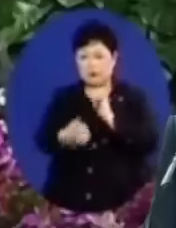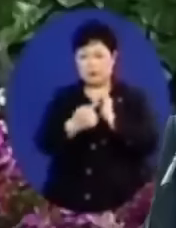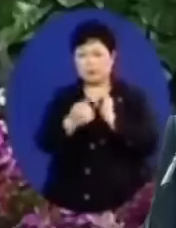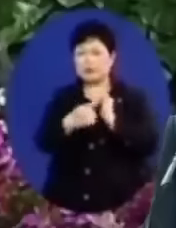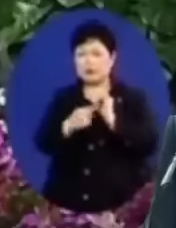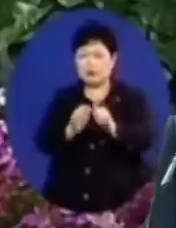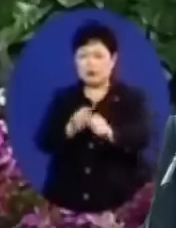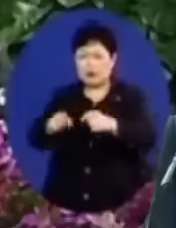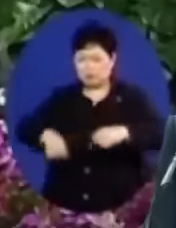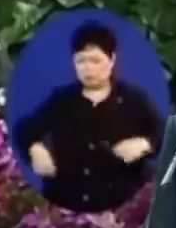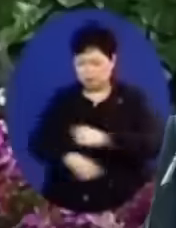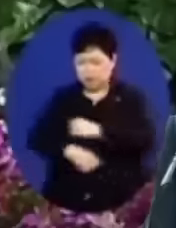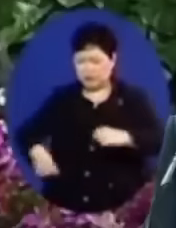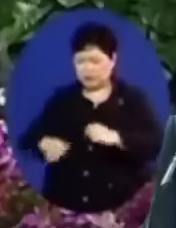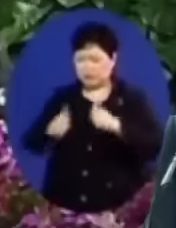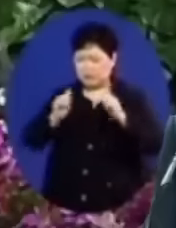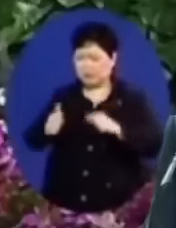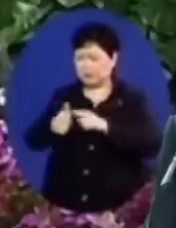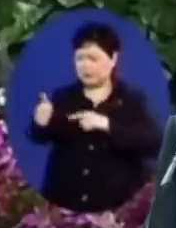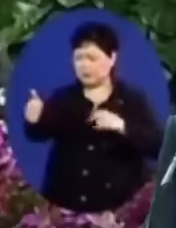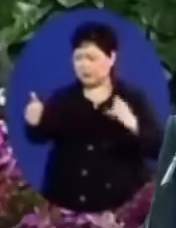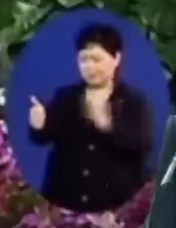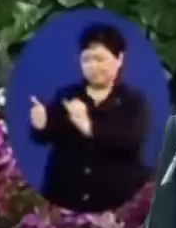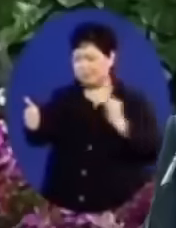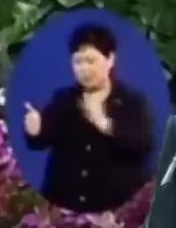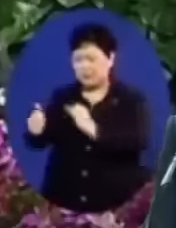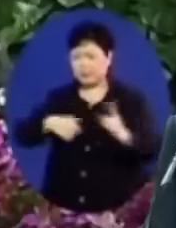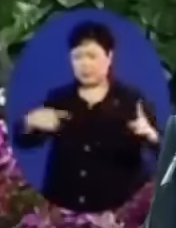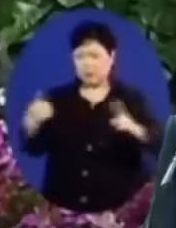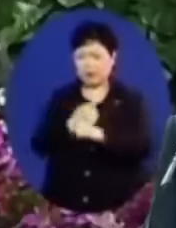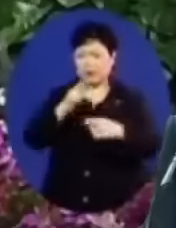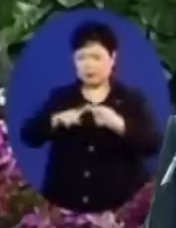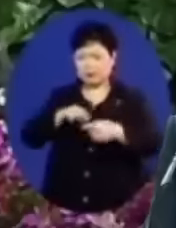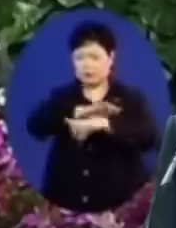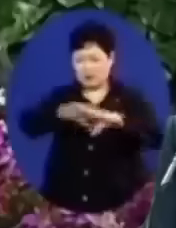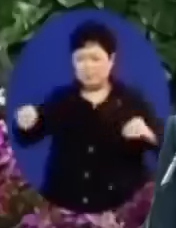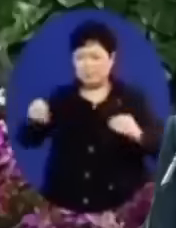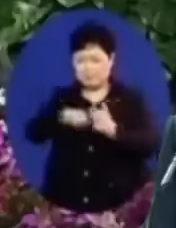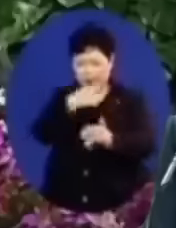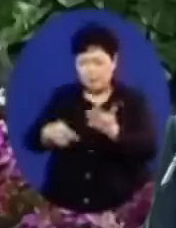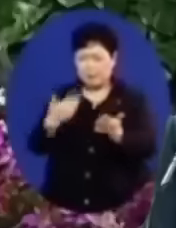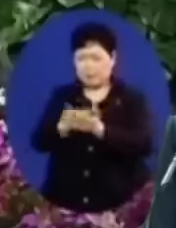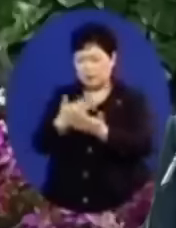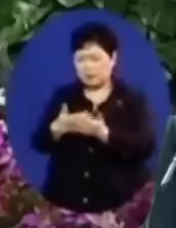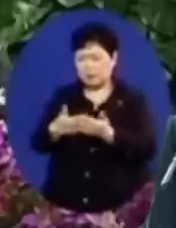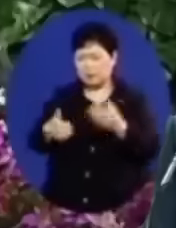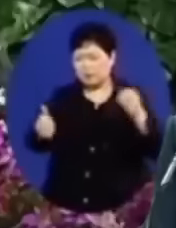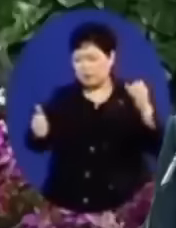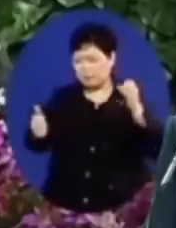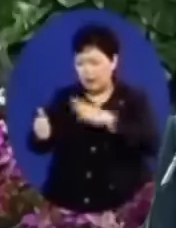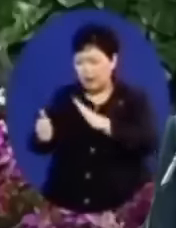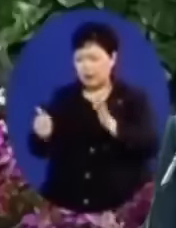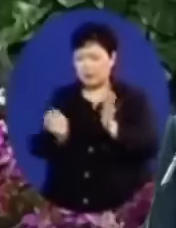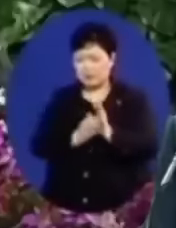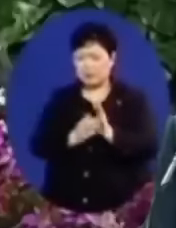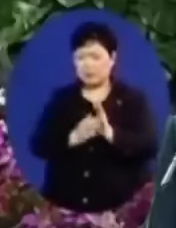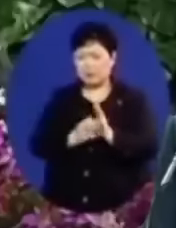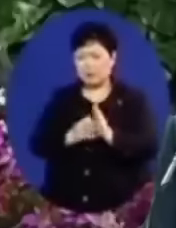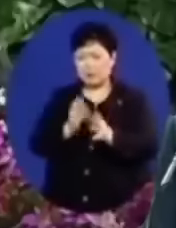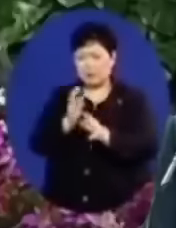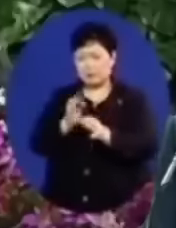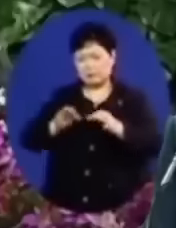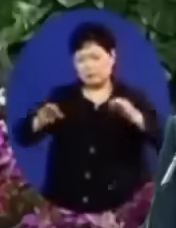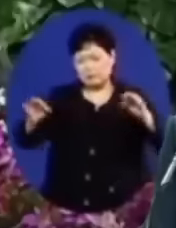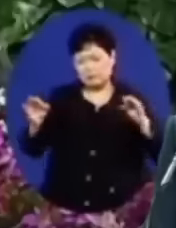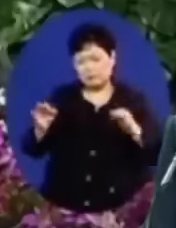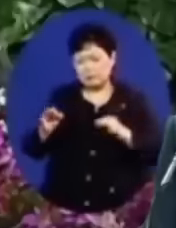재판관에게 나가서 내 원수에 대한 원한을 갚아주소서 하되 얼마 동안 못